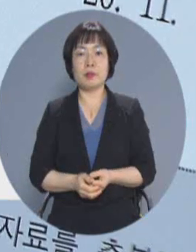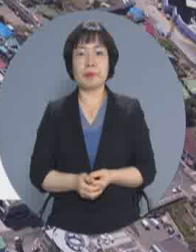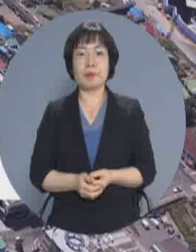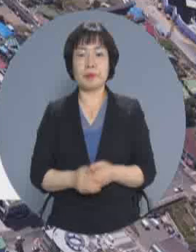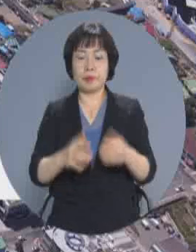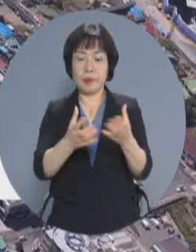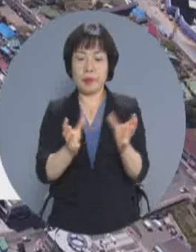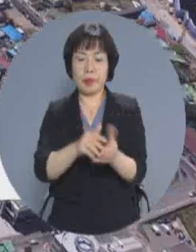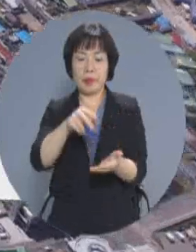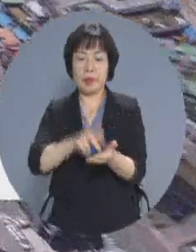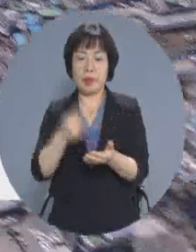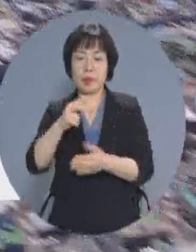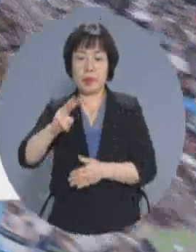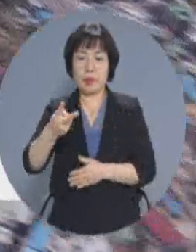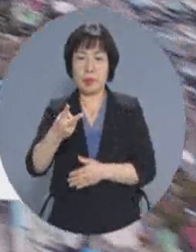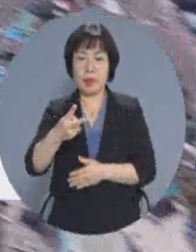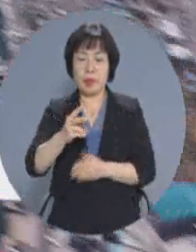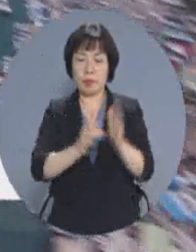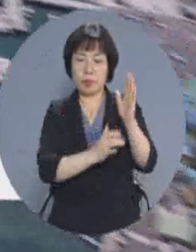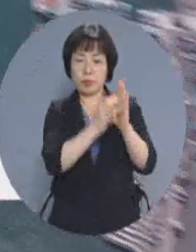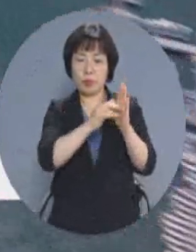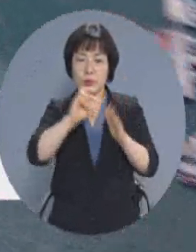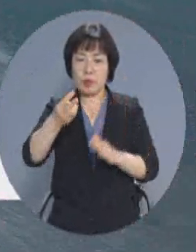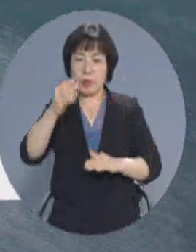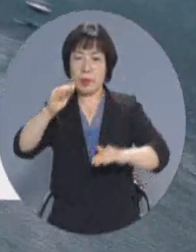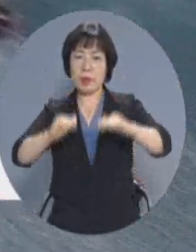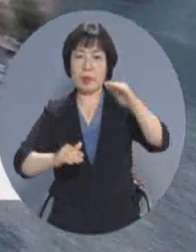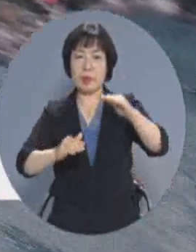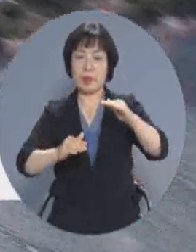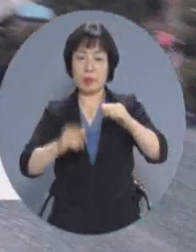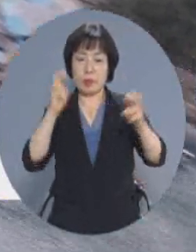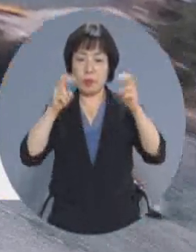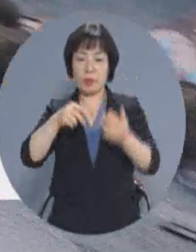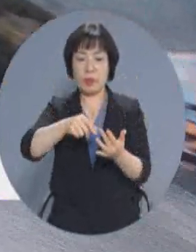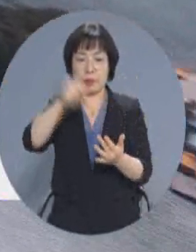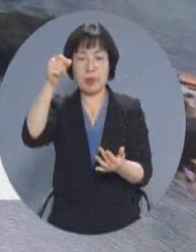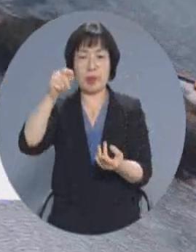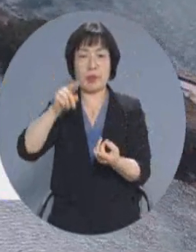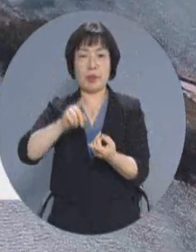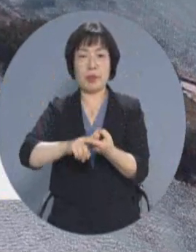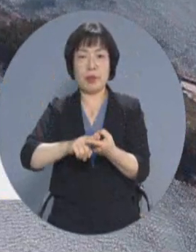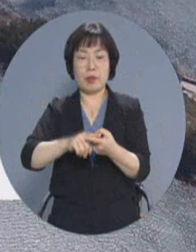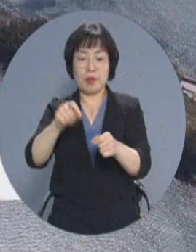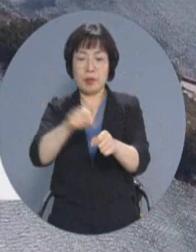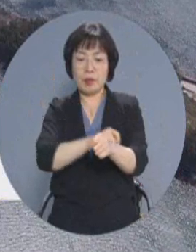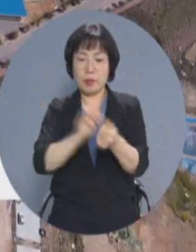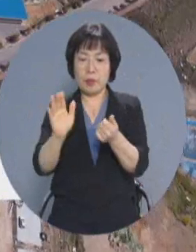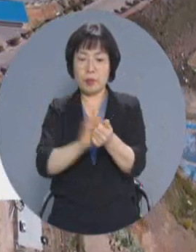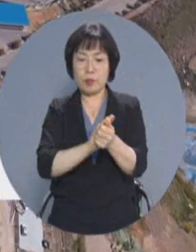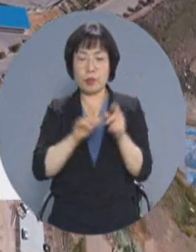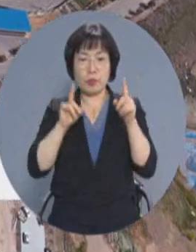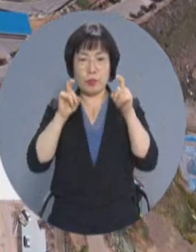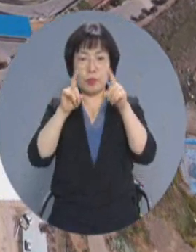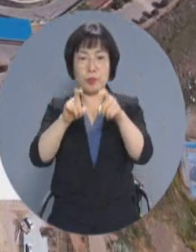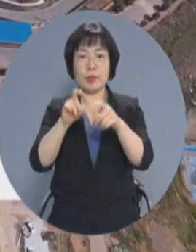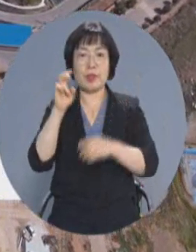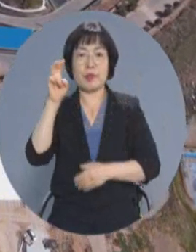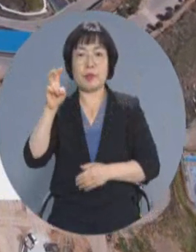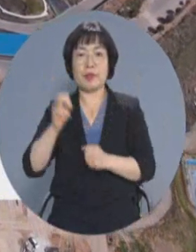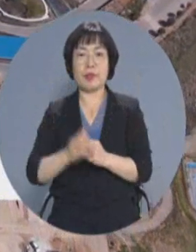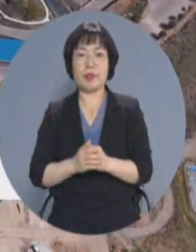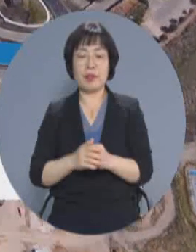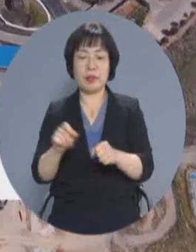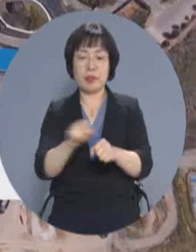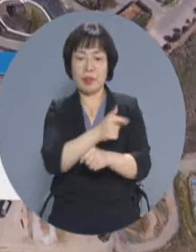이들 단체들은 1,200억 원대에 입찰해서 300만 원 차이로 업체가 선정된 것에 대해 특혜 의혹을 지울 수가 없으며